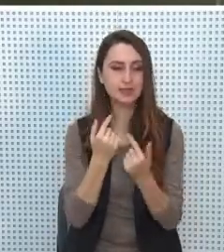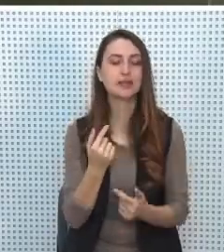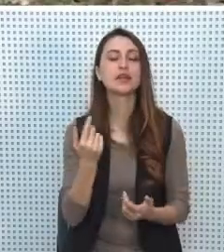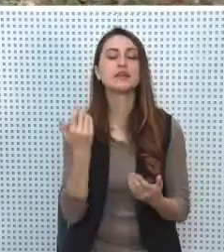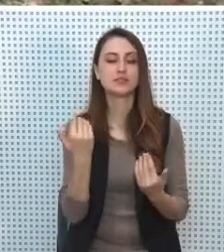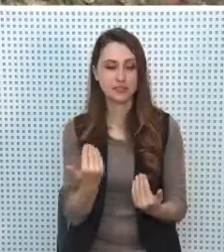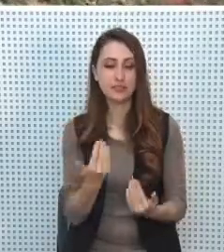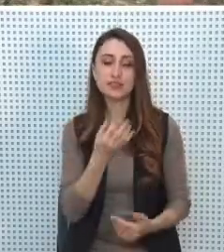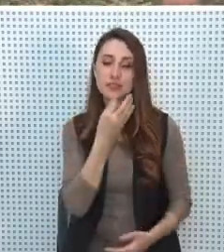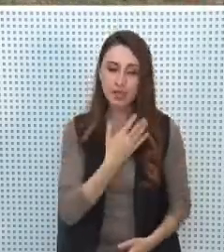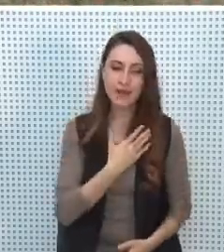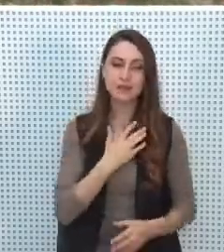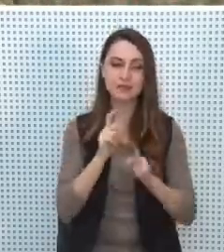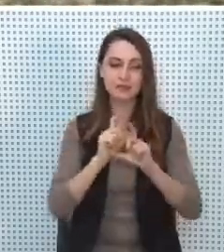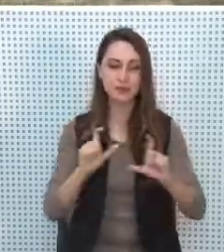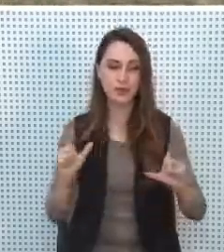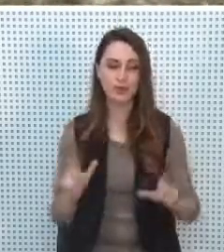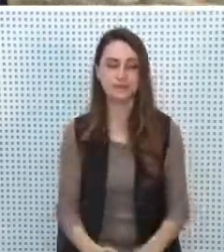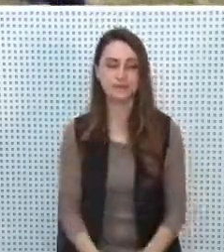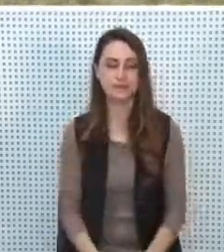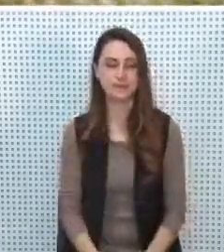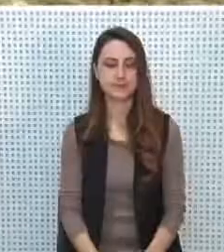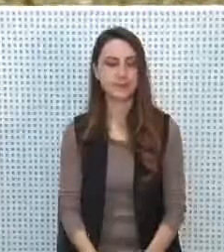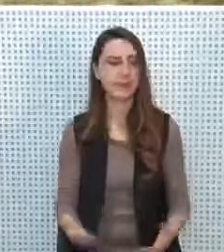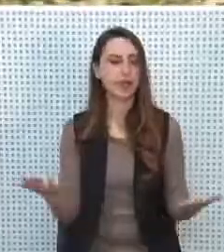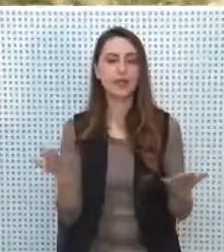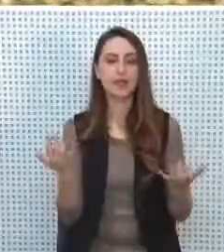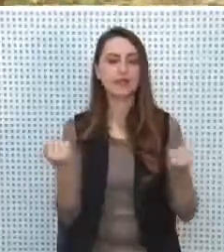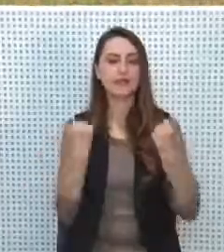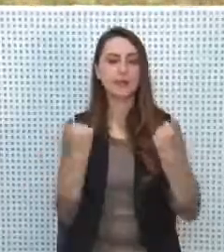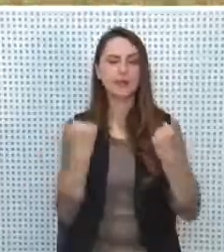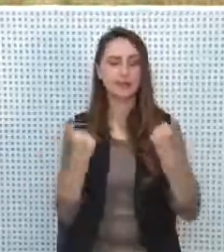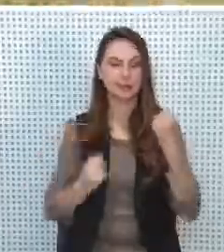школе? Каким спортом вы занимаетесь? Спорт как называется?